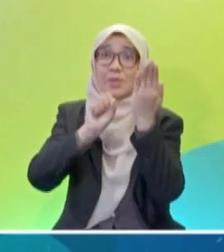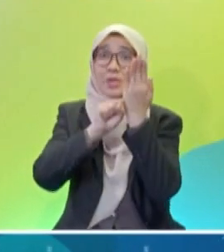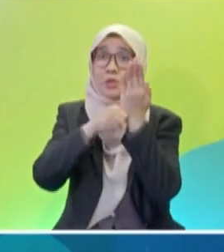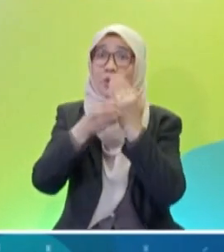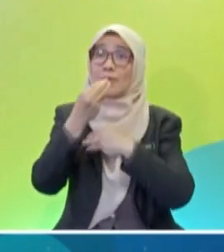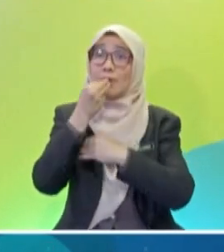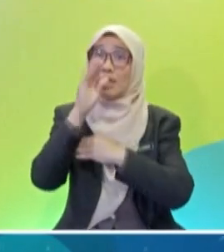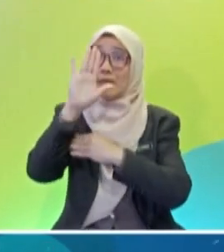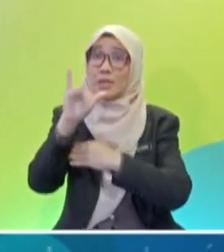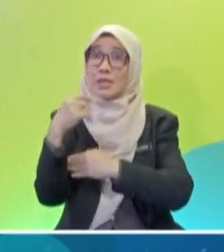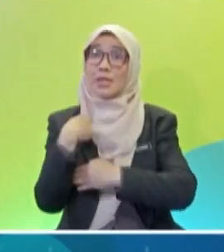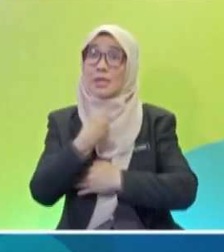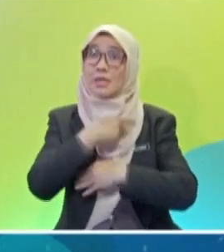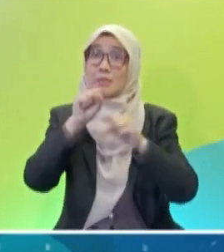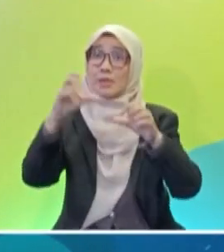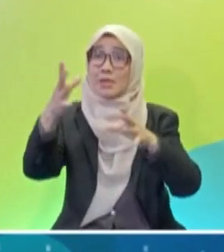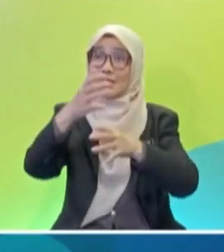makanan yang kita beda-beda